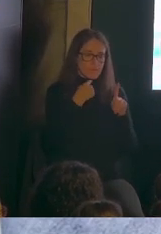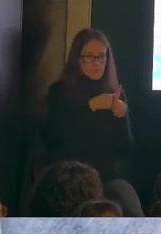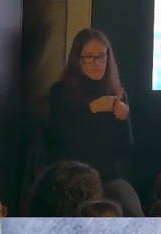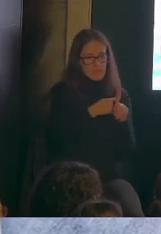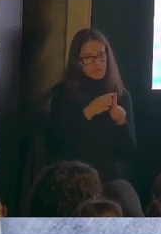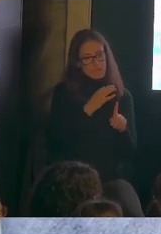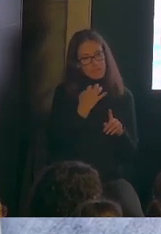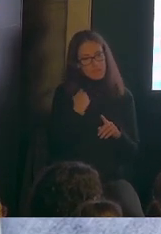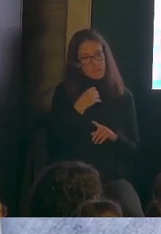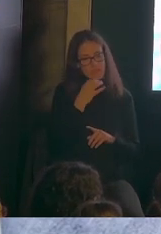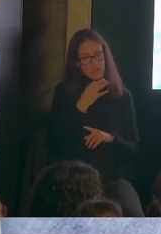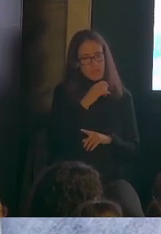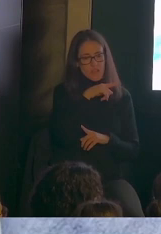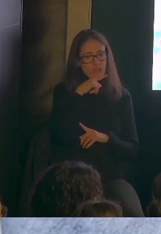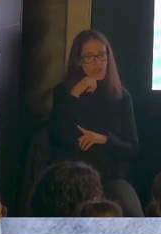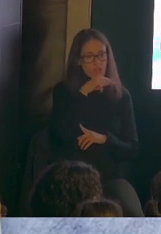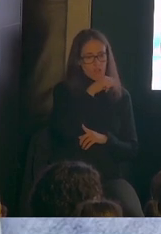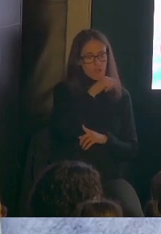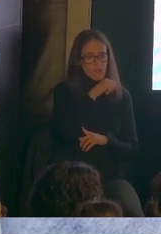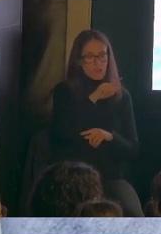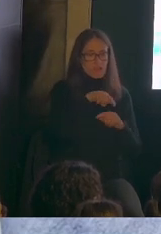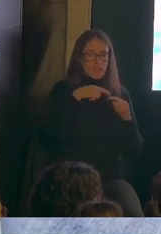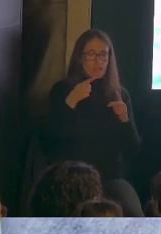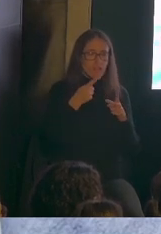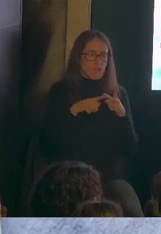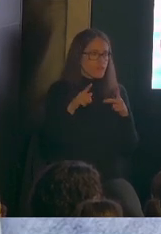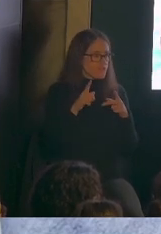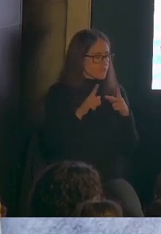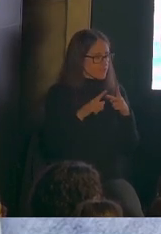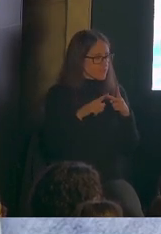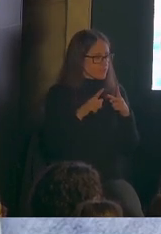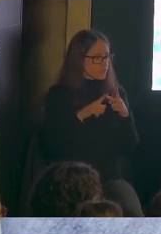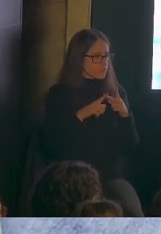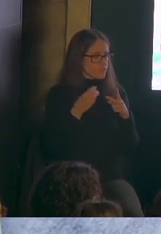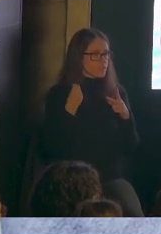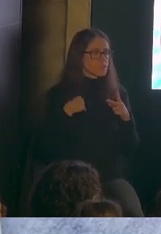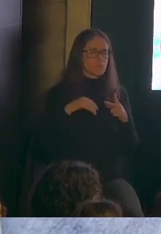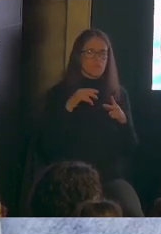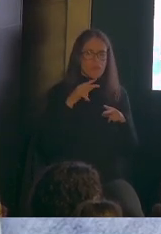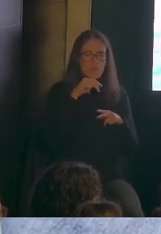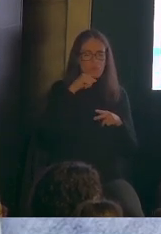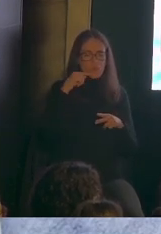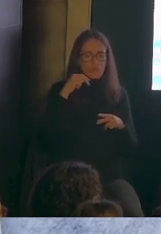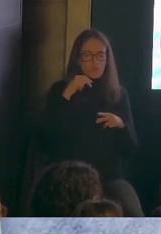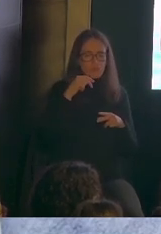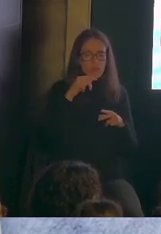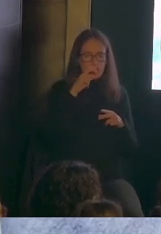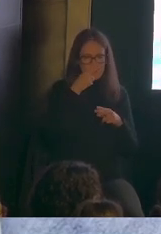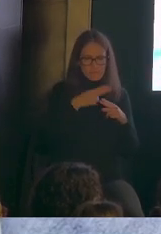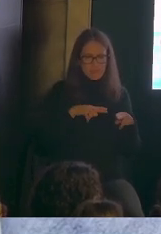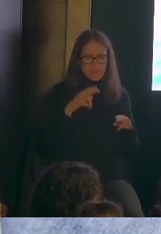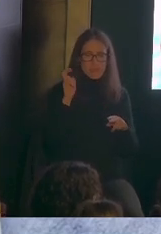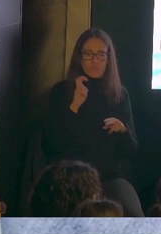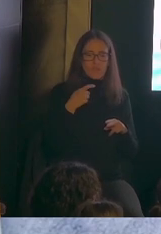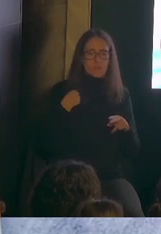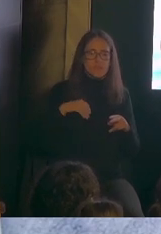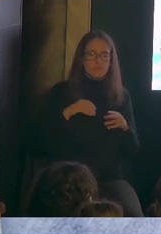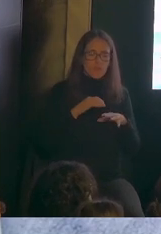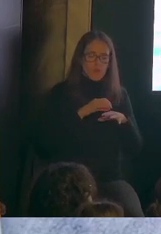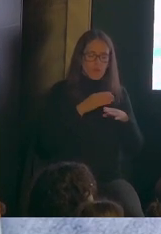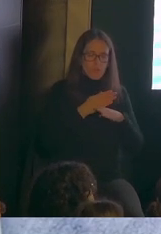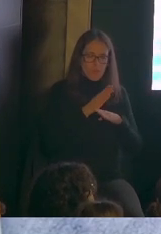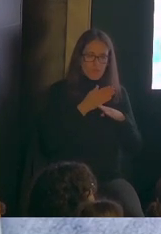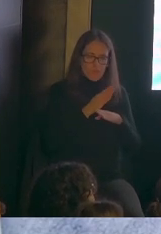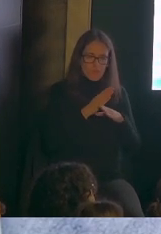és un sucre raro, que prové de la fermentació de la fusta, però és alimentari, que tampoc